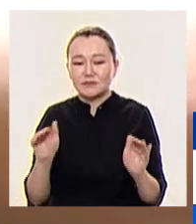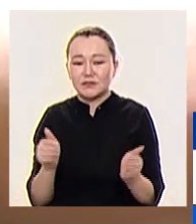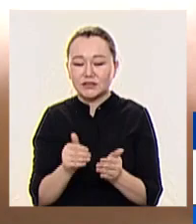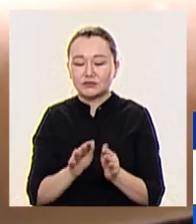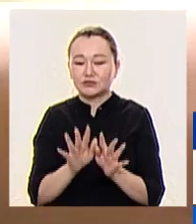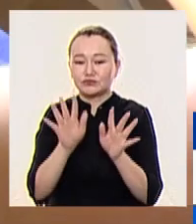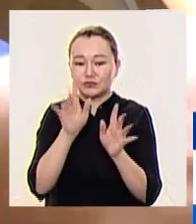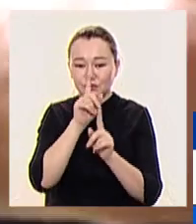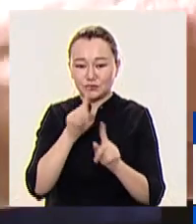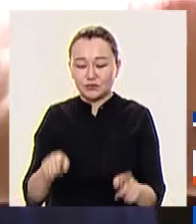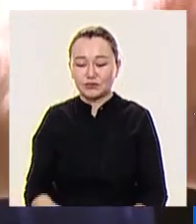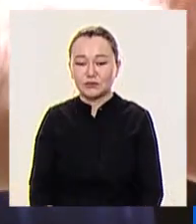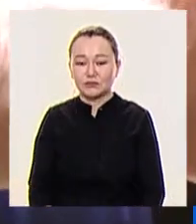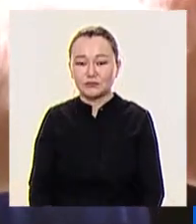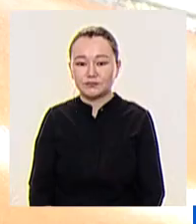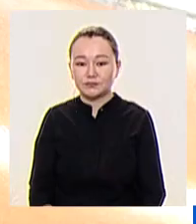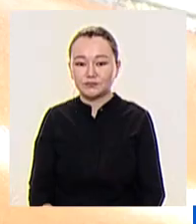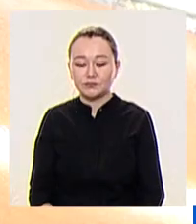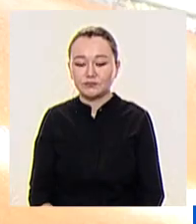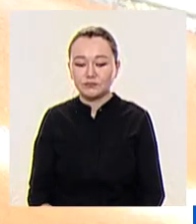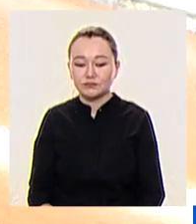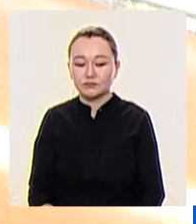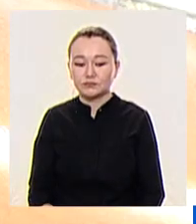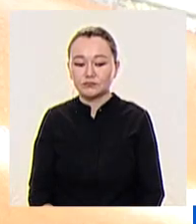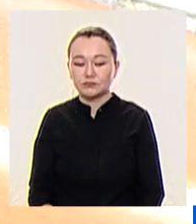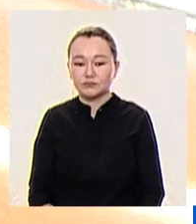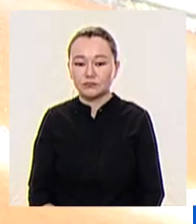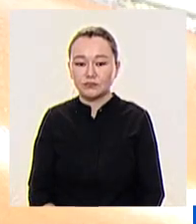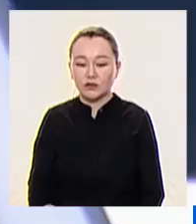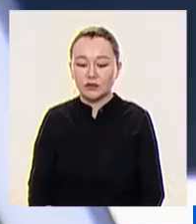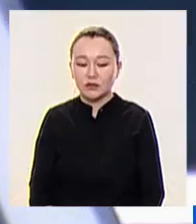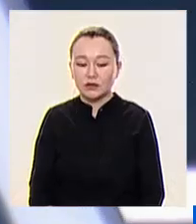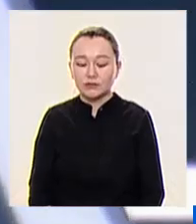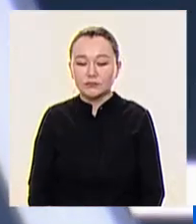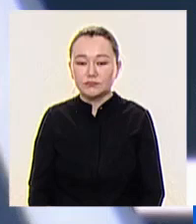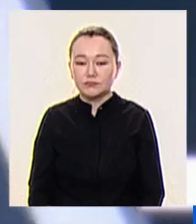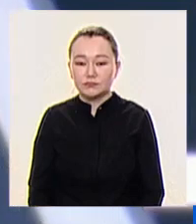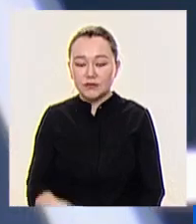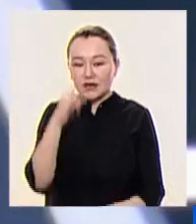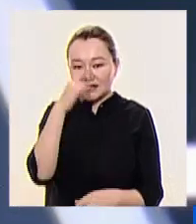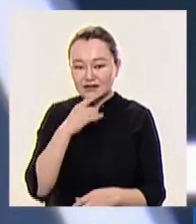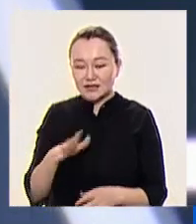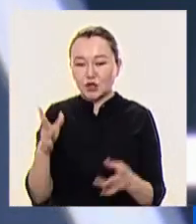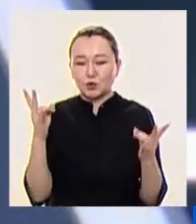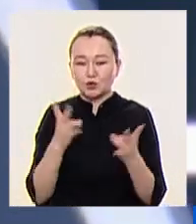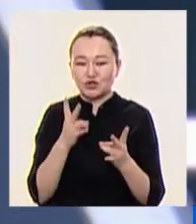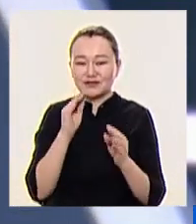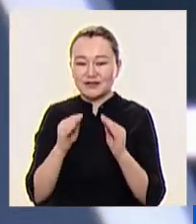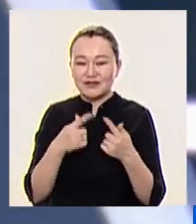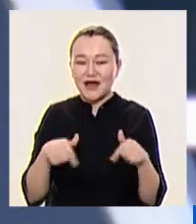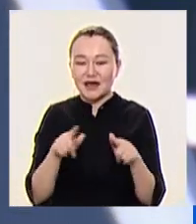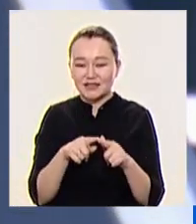утечки. Людмила Батюшкина, Ирина Нинашева, Информбюро, Карагандинская область. В Казахстане нужно создать